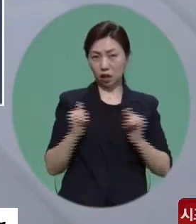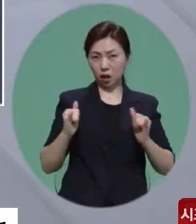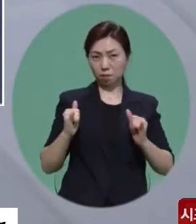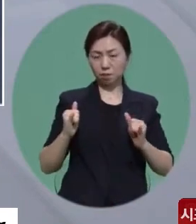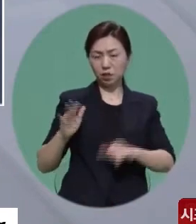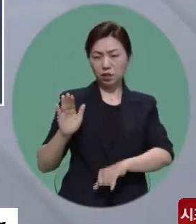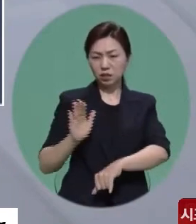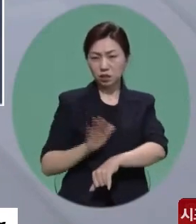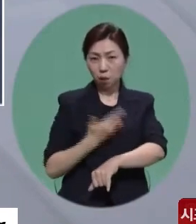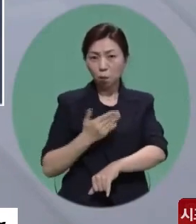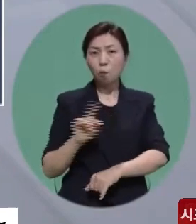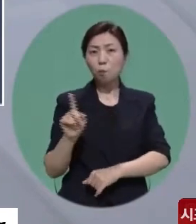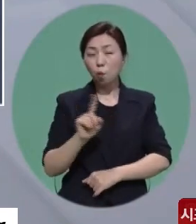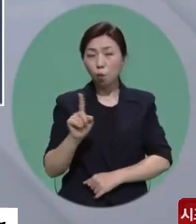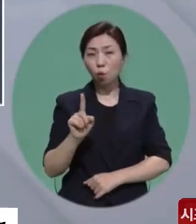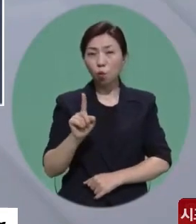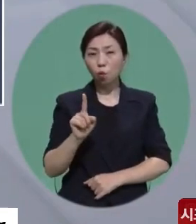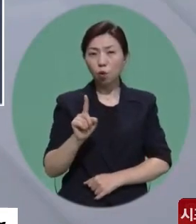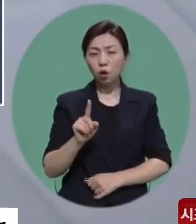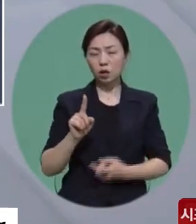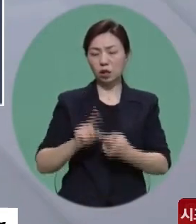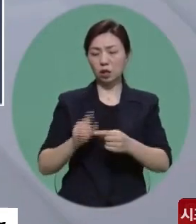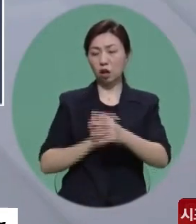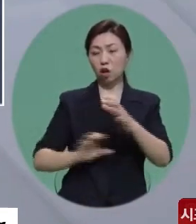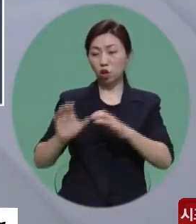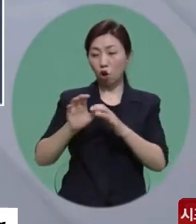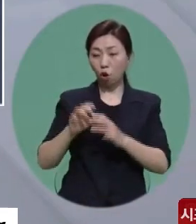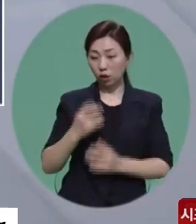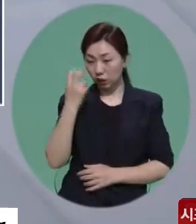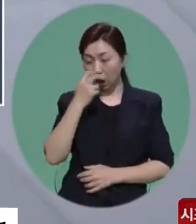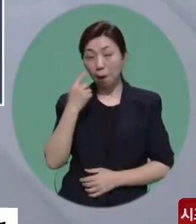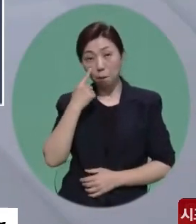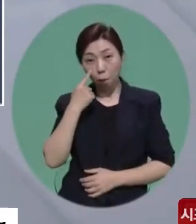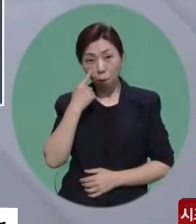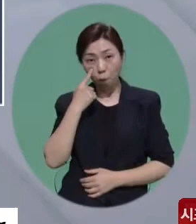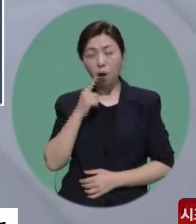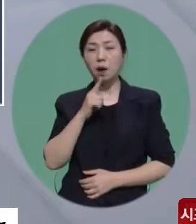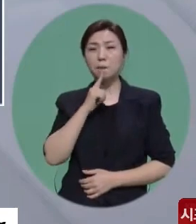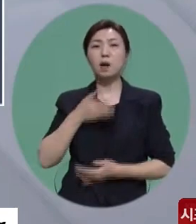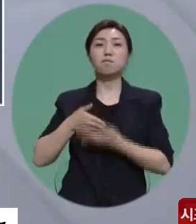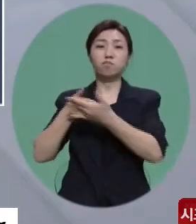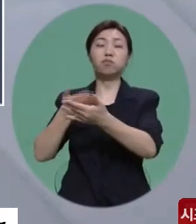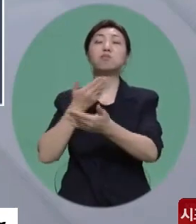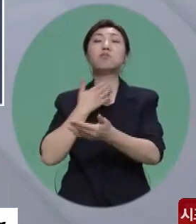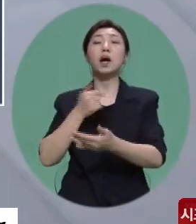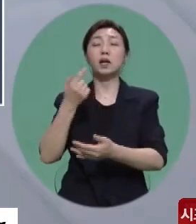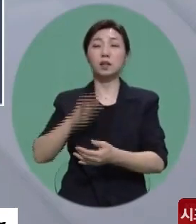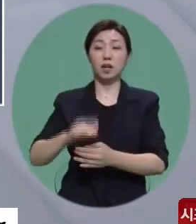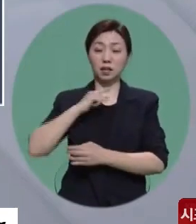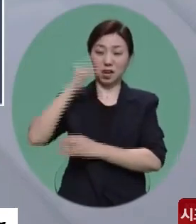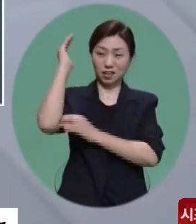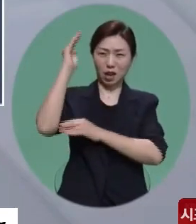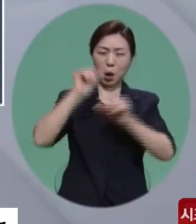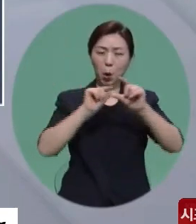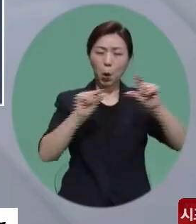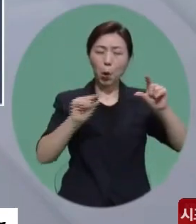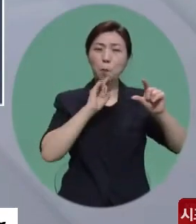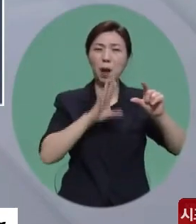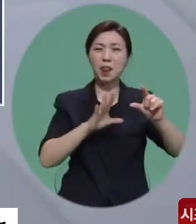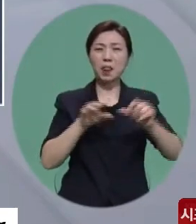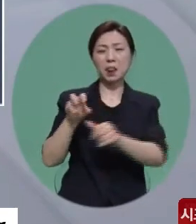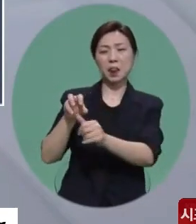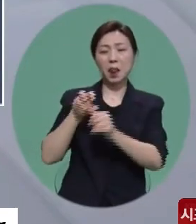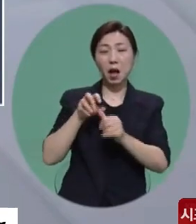어떤 것인지 더 좀 알아봐 달라고 말씀을 드린 건데 일부만 이제 따신 거고요. 그리고 이 중대재해처벌법이라는